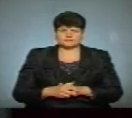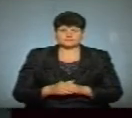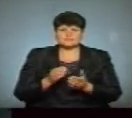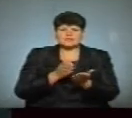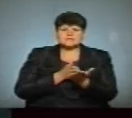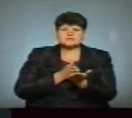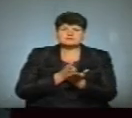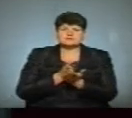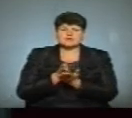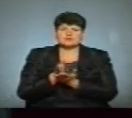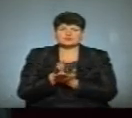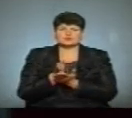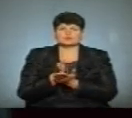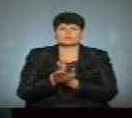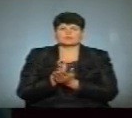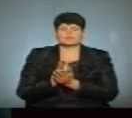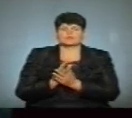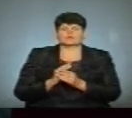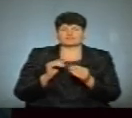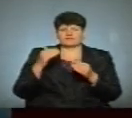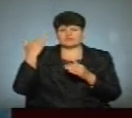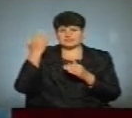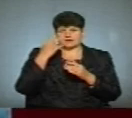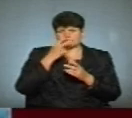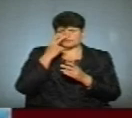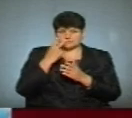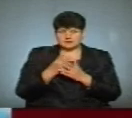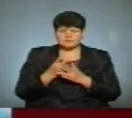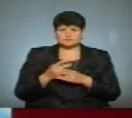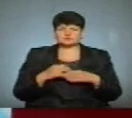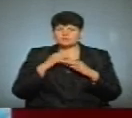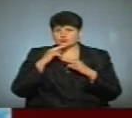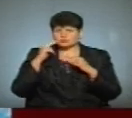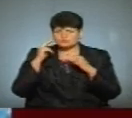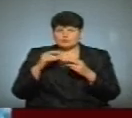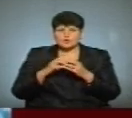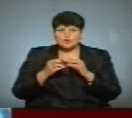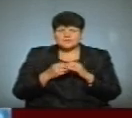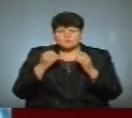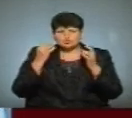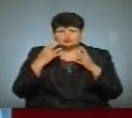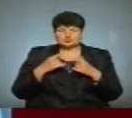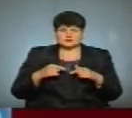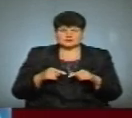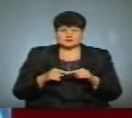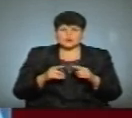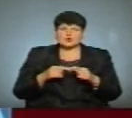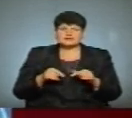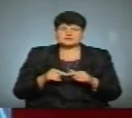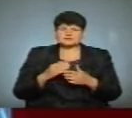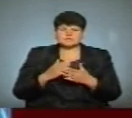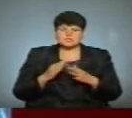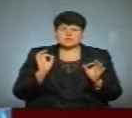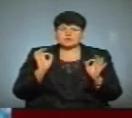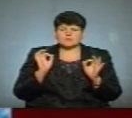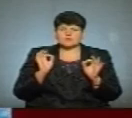Спрямуємо промені світла в небо, аби привернути увагу до проблем культурної галузі. Організатором даної акції є музичний